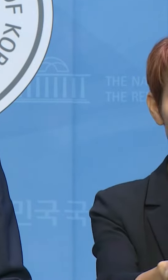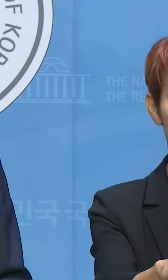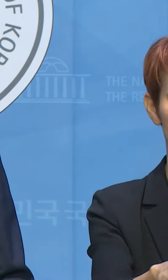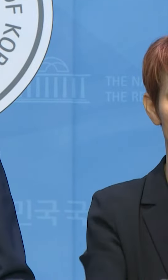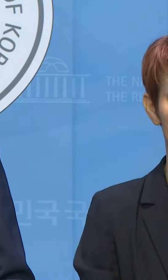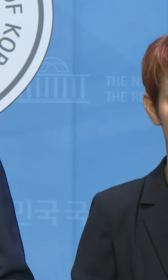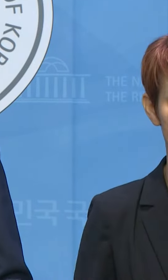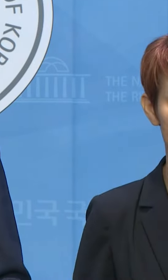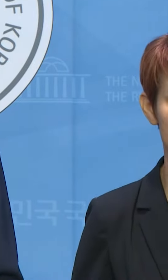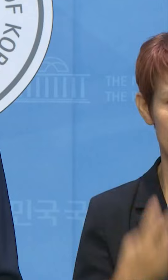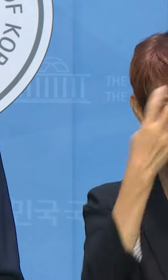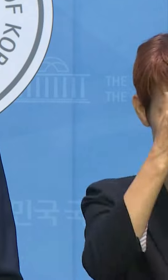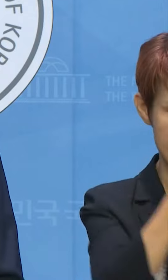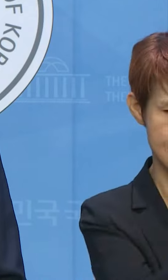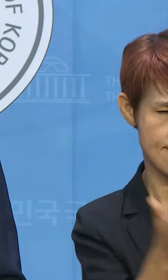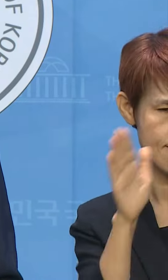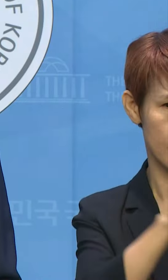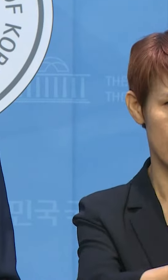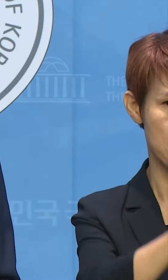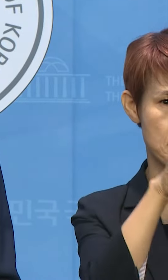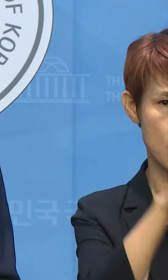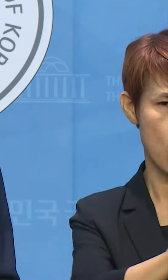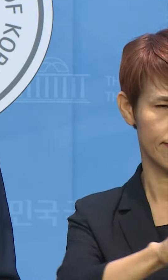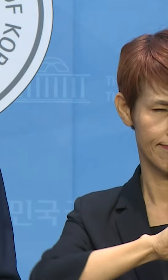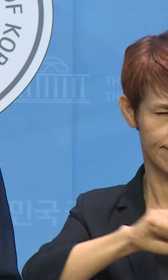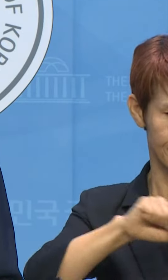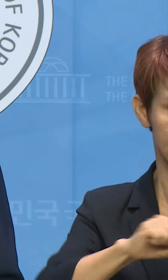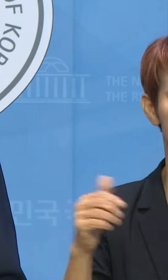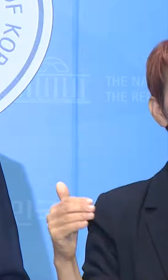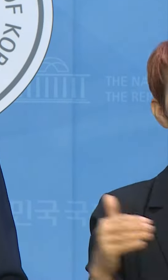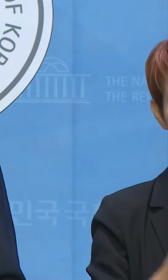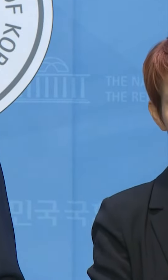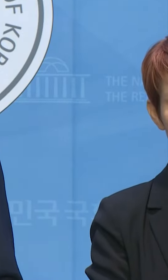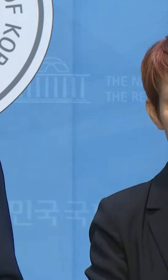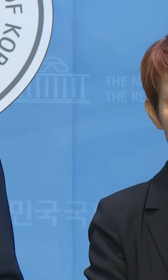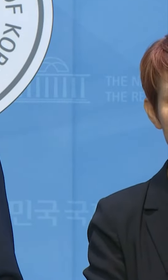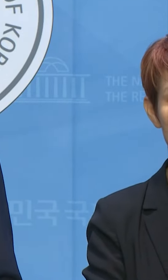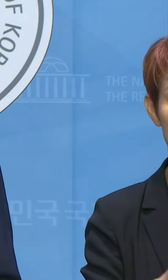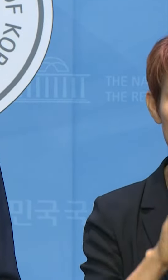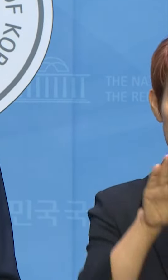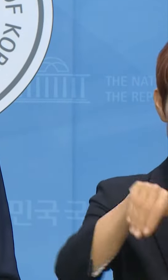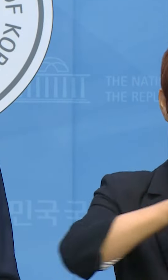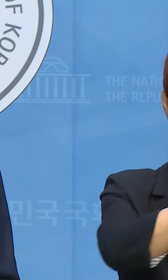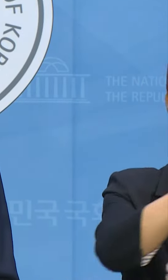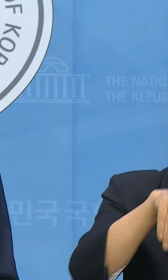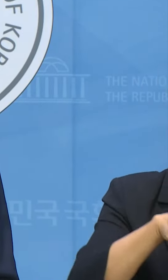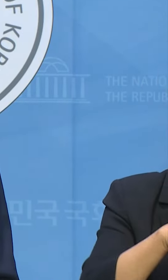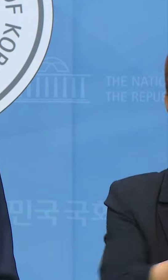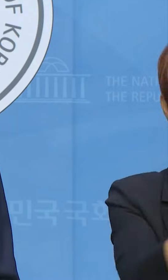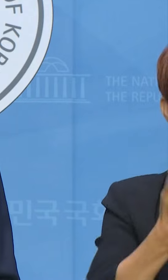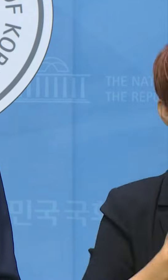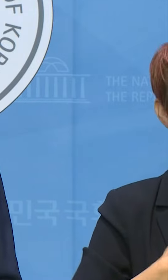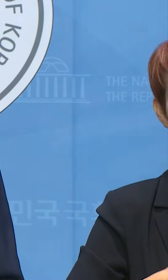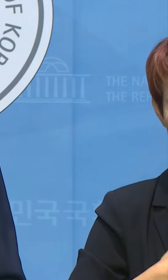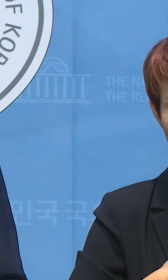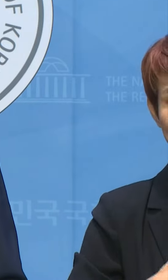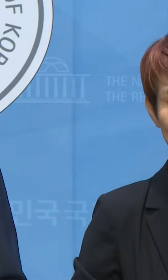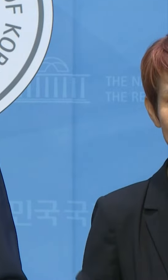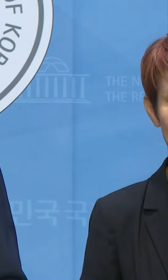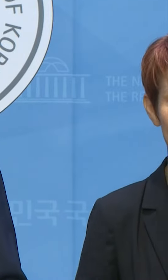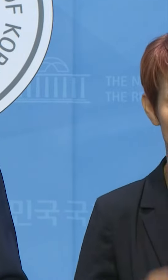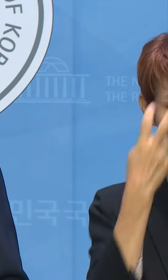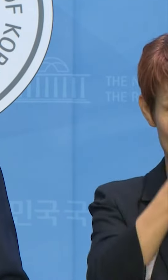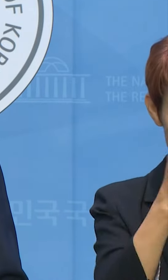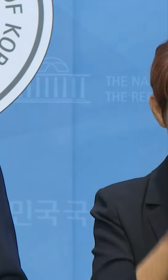전면적 검찰 개혁을 위한 시동을 걸었습니다 그 뒤 상황이 어땠는지는 아실 것입니다